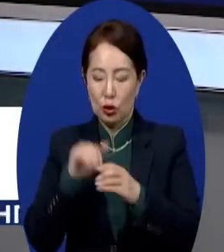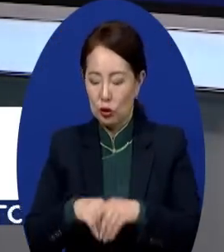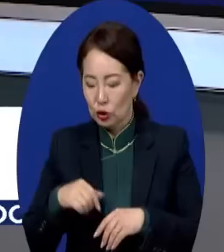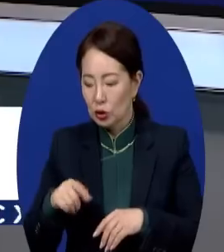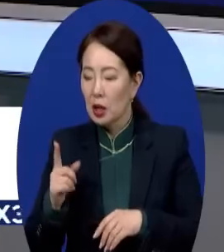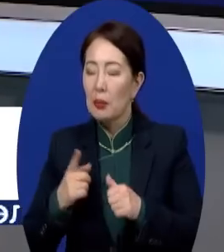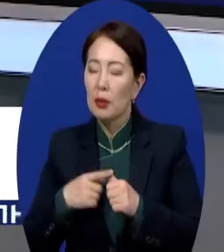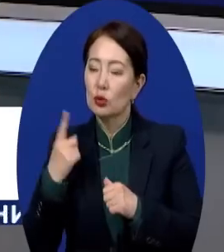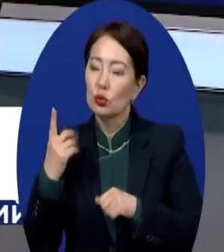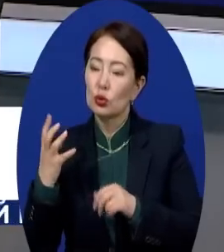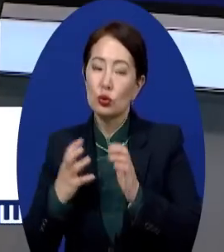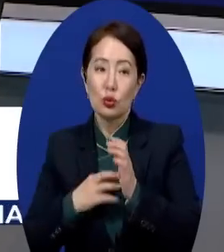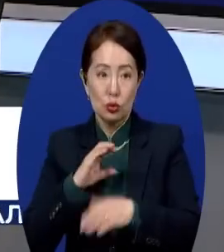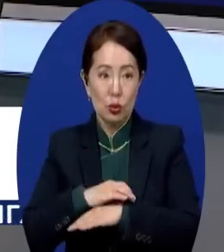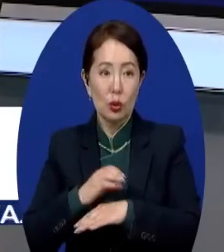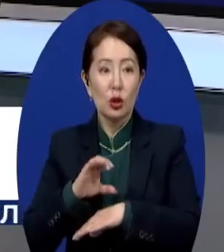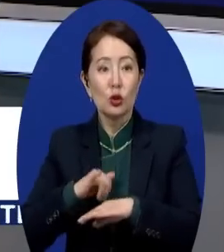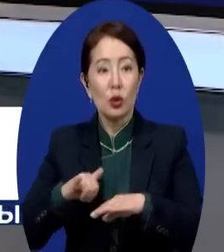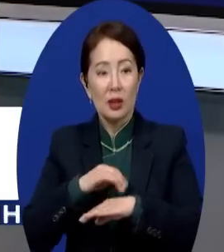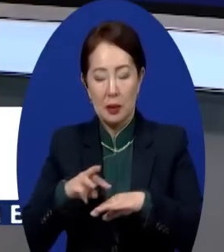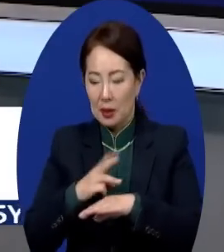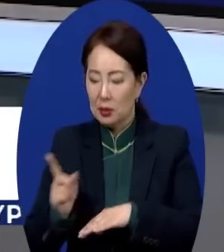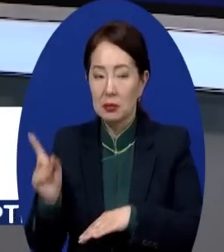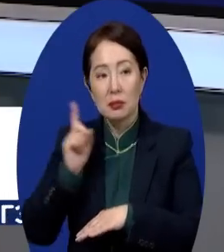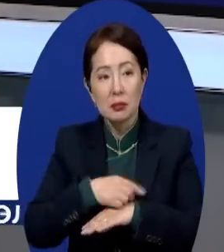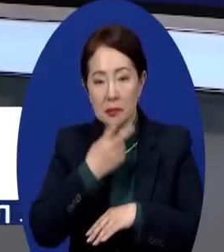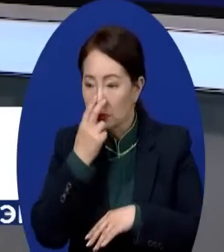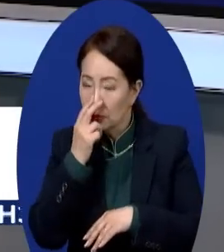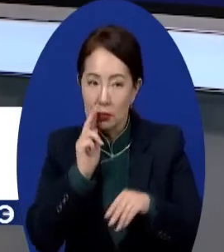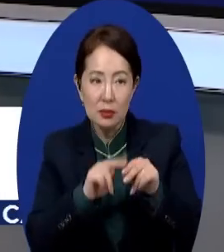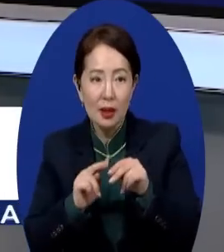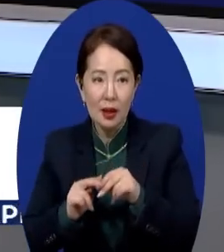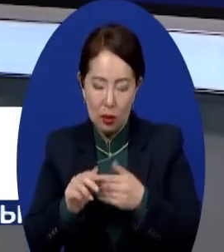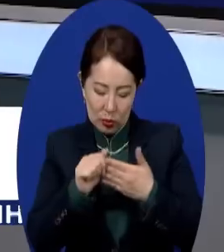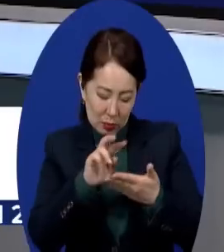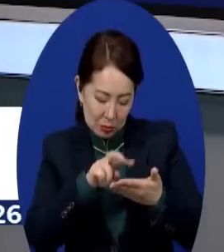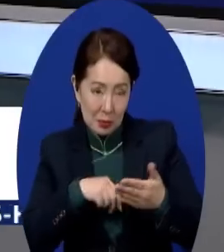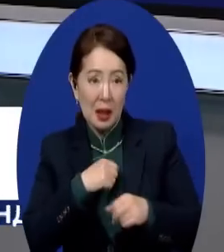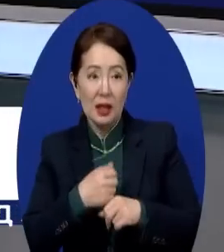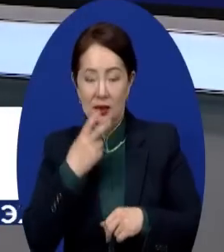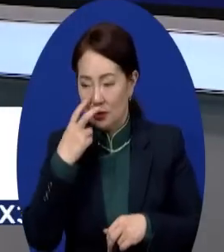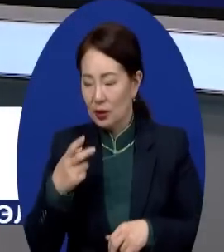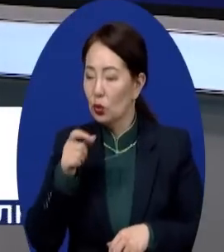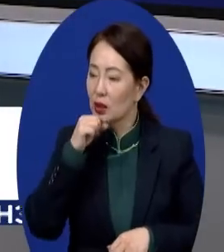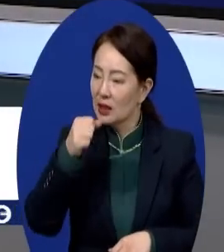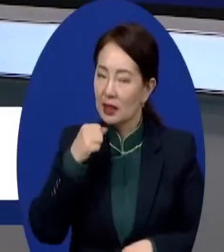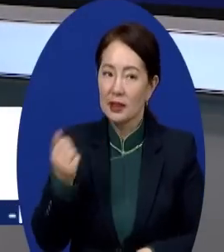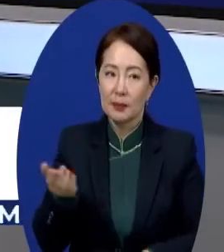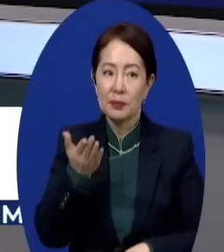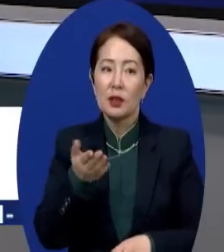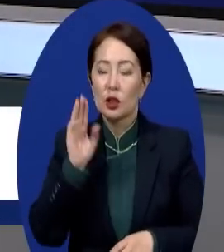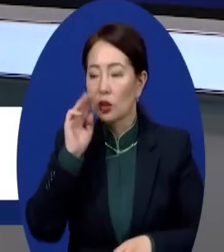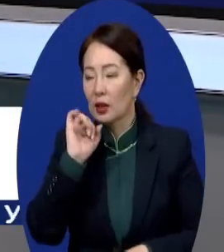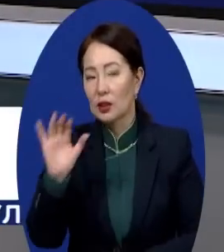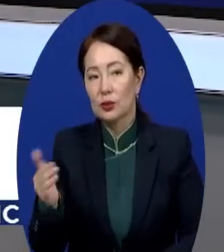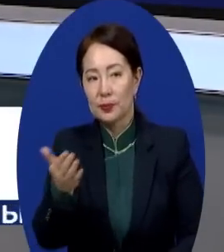сургуулийн сургалтын менежер нэрчсэн. Одоо шалгалтыг нь хянаад хяналтынх нь одоо тэр хуудастай ажиллаад байжсэн. Тэгээ тэр хүнээс бас энэ чиглийн тодруулга